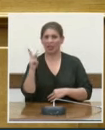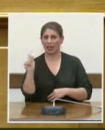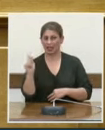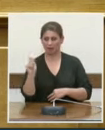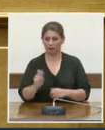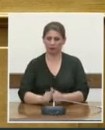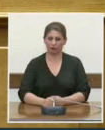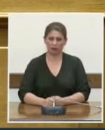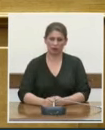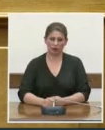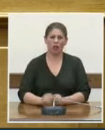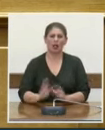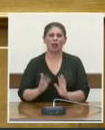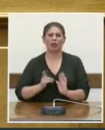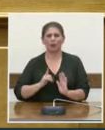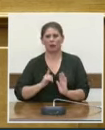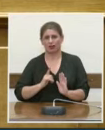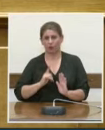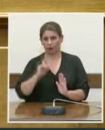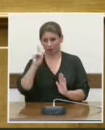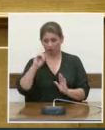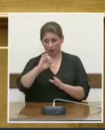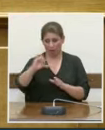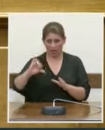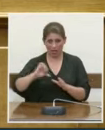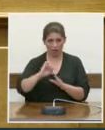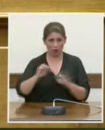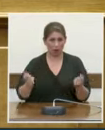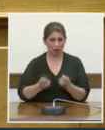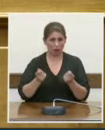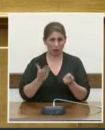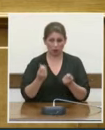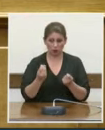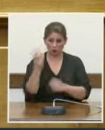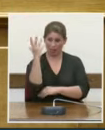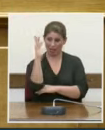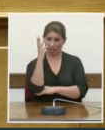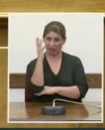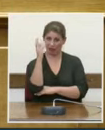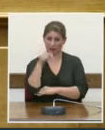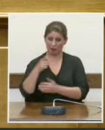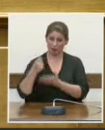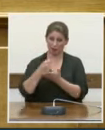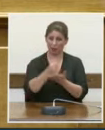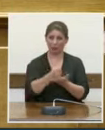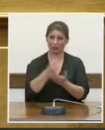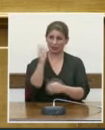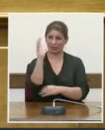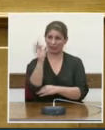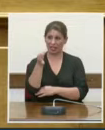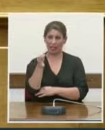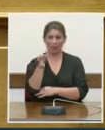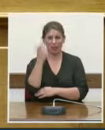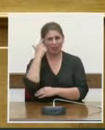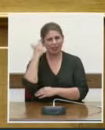Δεν περίμενα ότι ένας ελαιοπαραγωγός με τόσες ρίζες ελιές και με επιδοτήσεις για τις ελιές δεν καταλαβαίνει ποιο